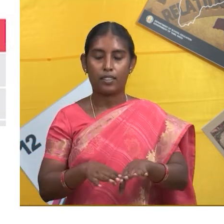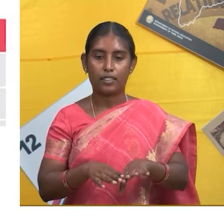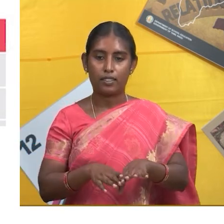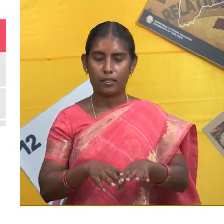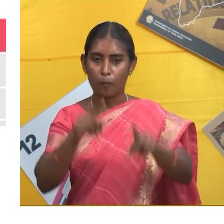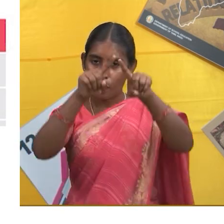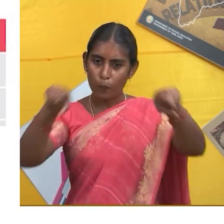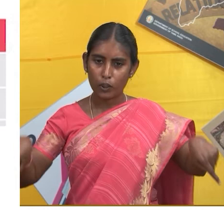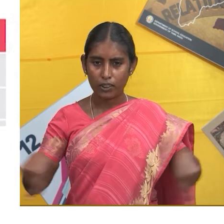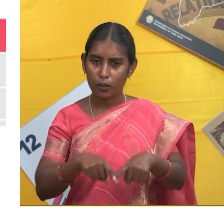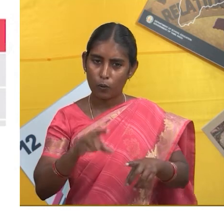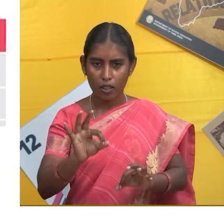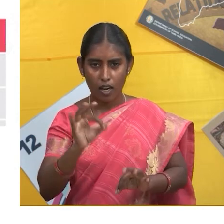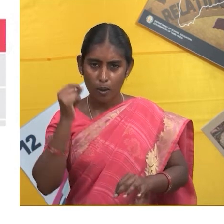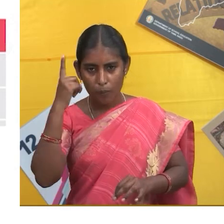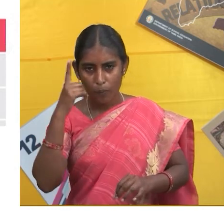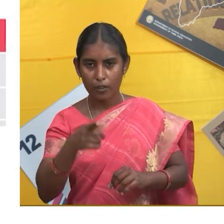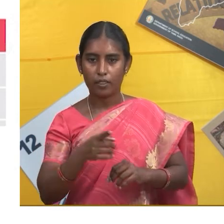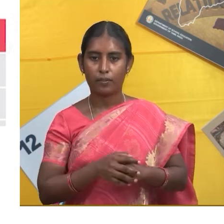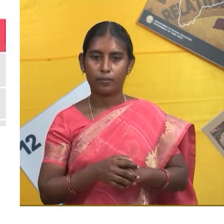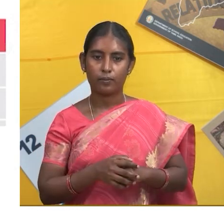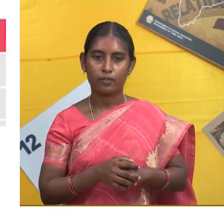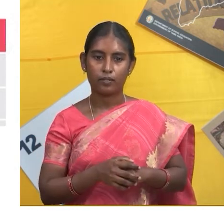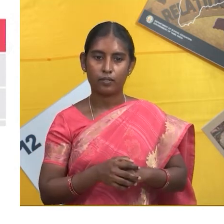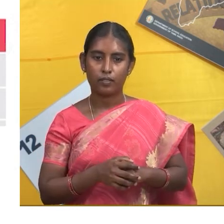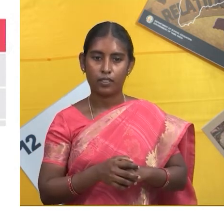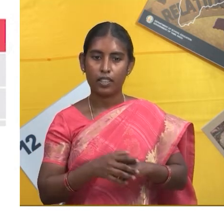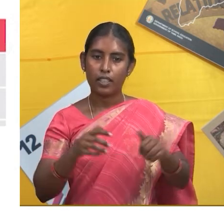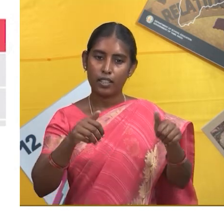குங்கு நீ